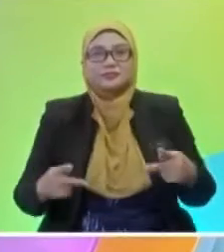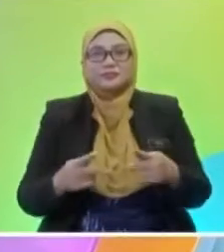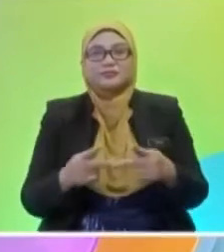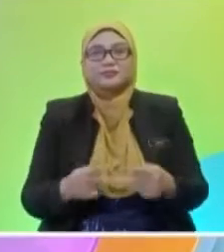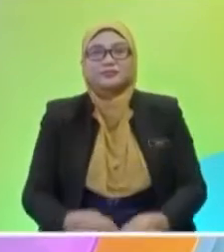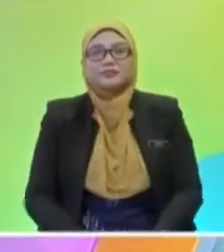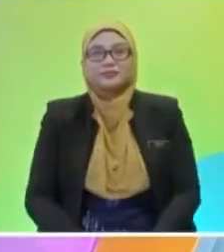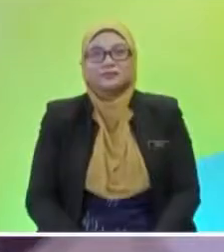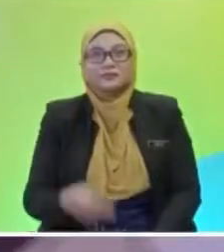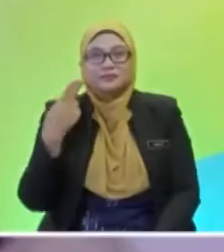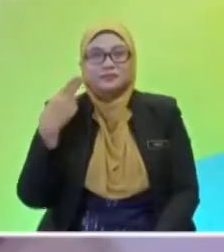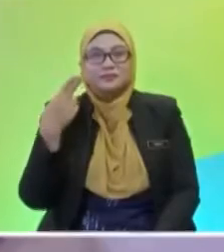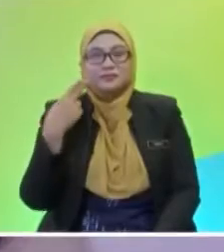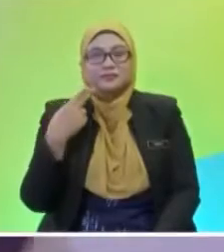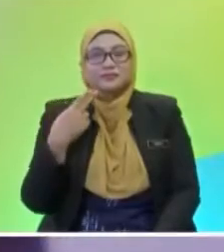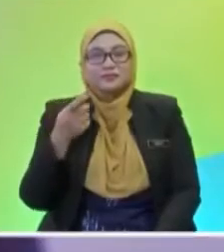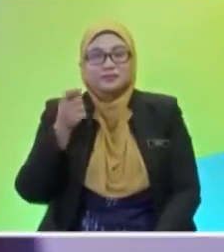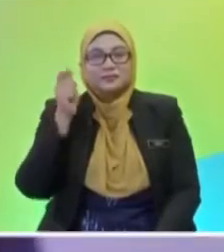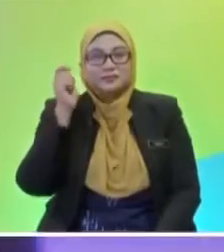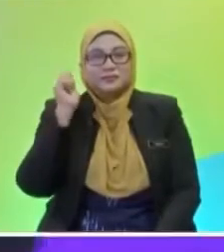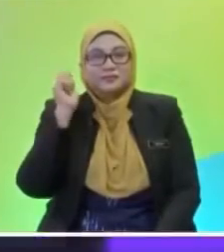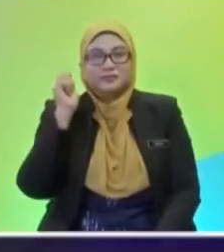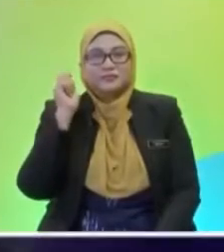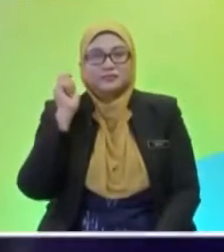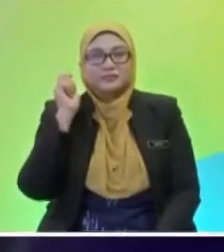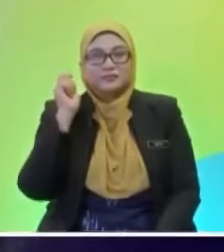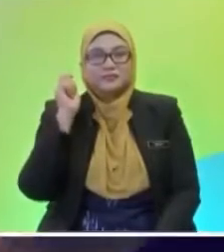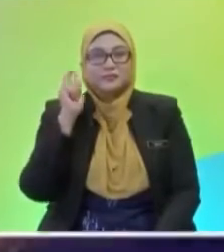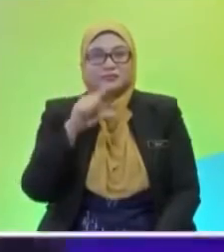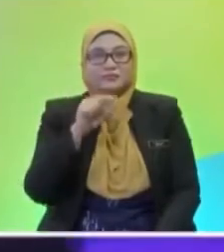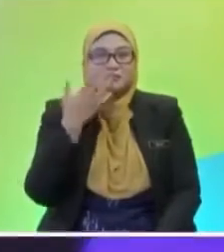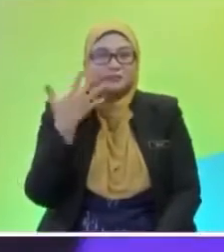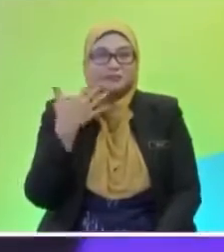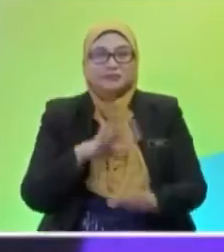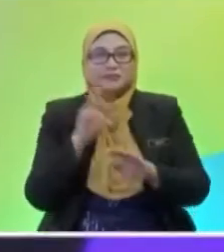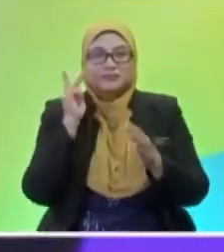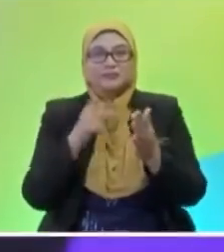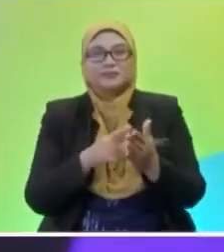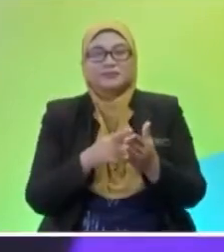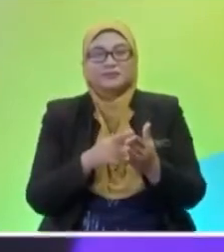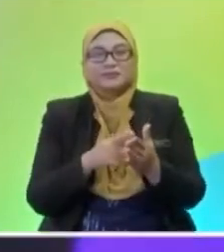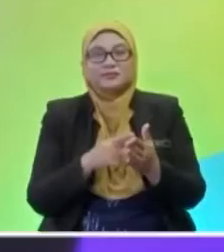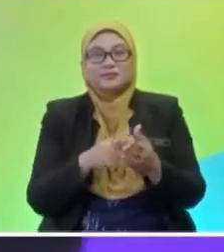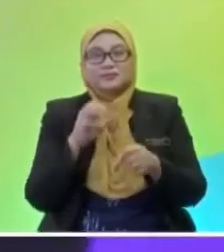dari pistol perekat panas tak kena motor dalam ya? Tidak. Okey saja kan? Okey, jadi kita lekatkan. Jadi pastikan